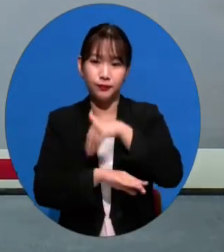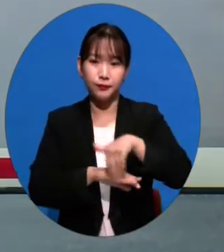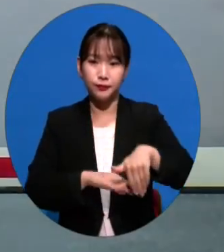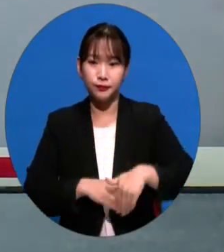했습니다